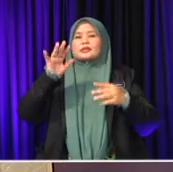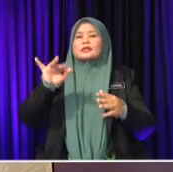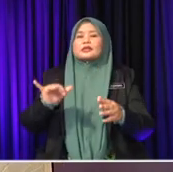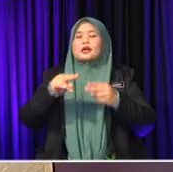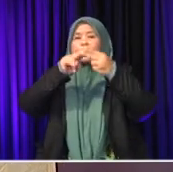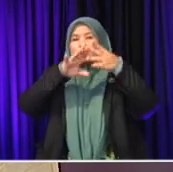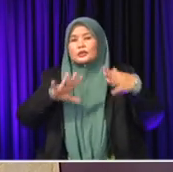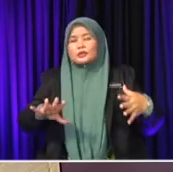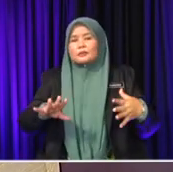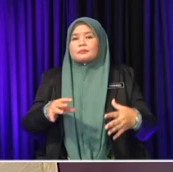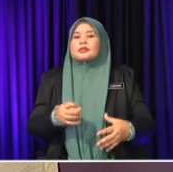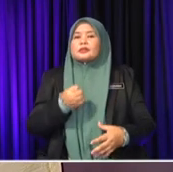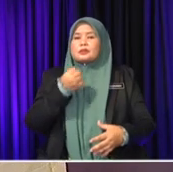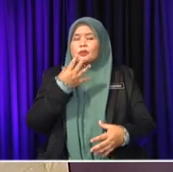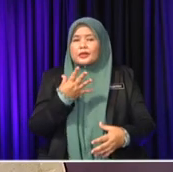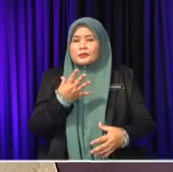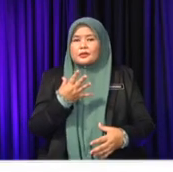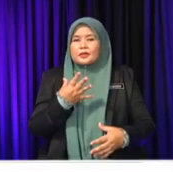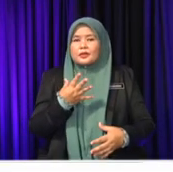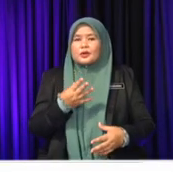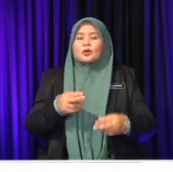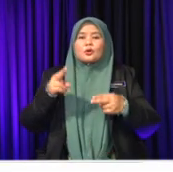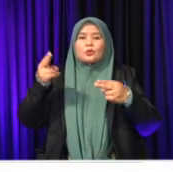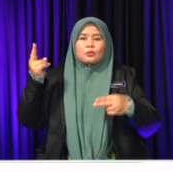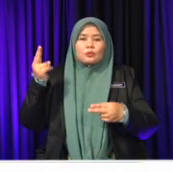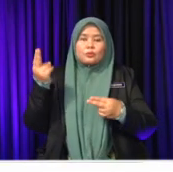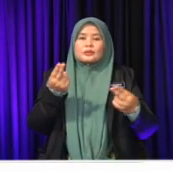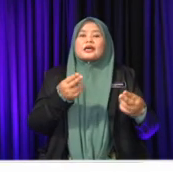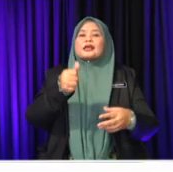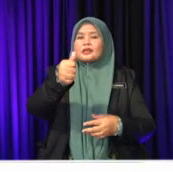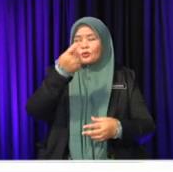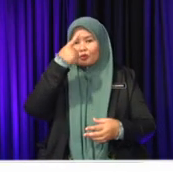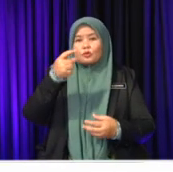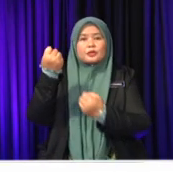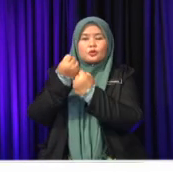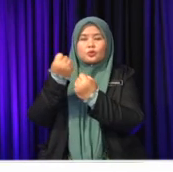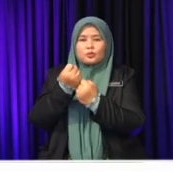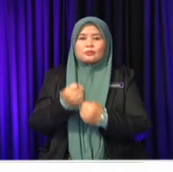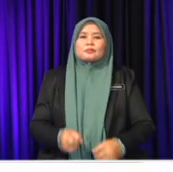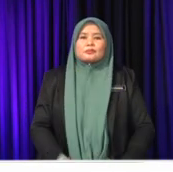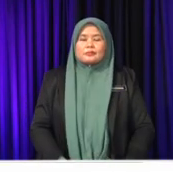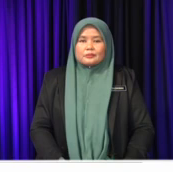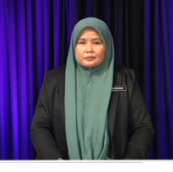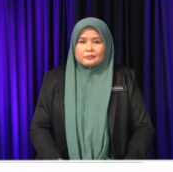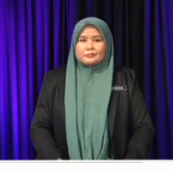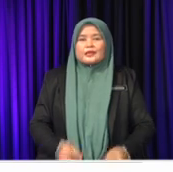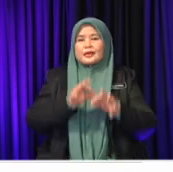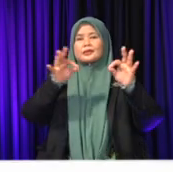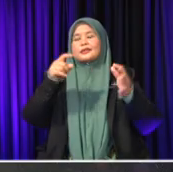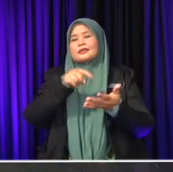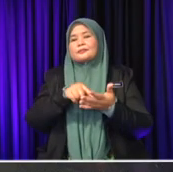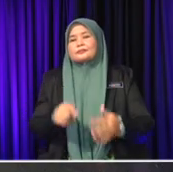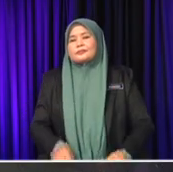Kemukakan hujah Anda bagi menyokong kenyataan ini Siapa yang nak menjawab soal ini